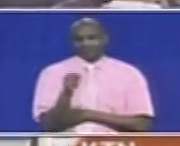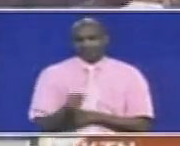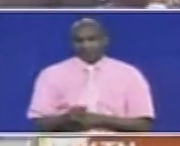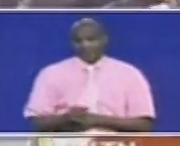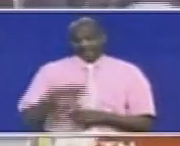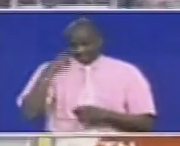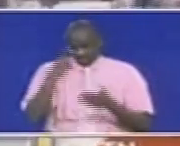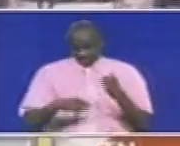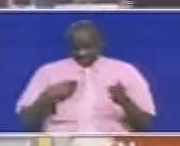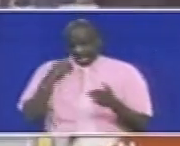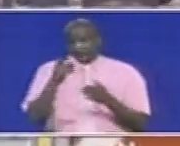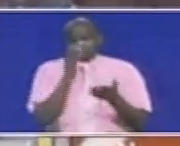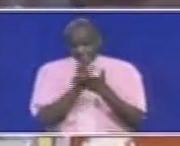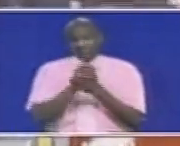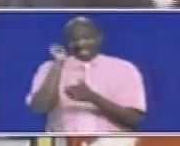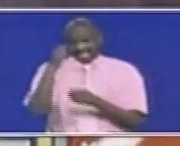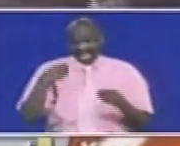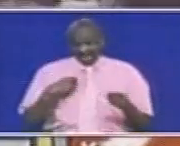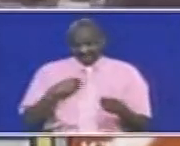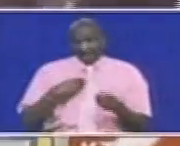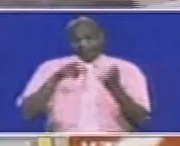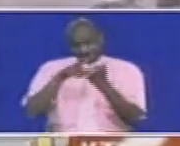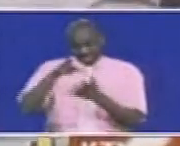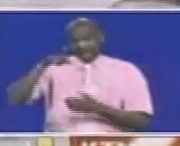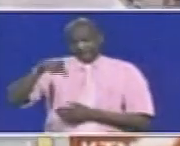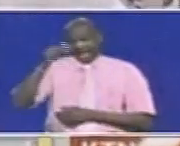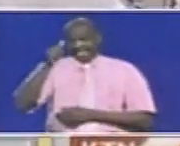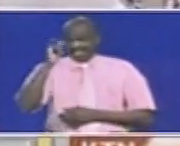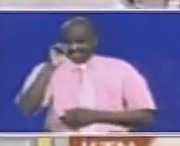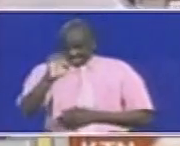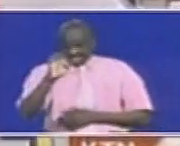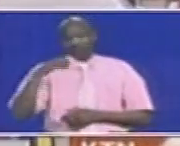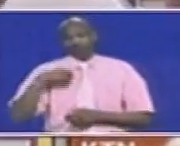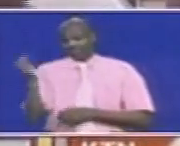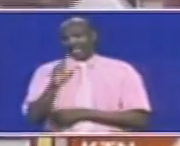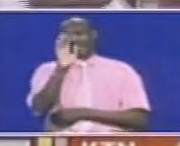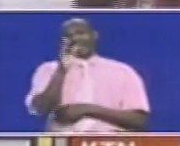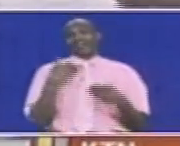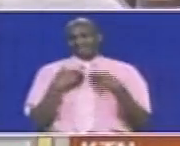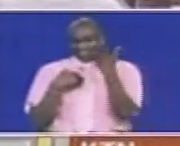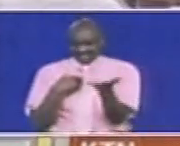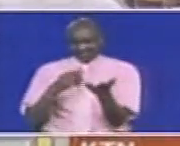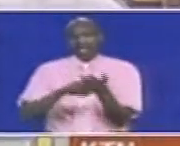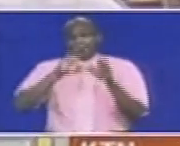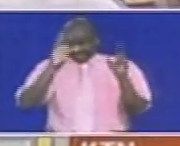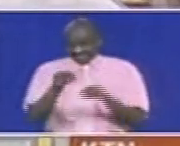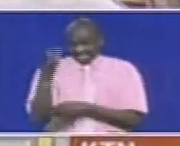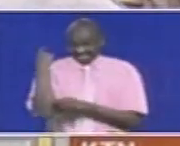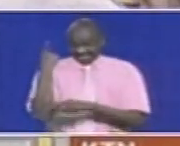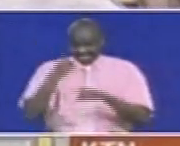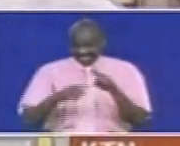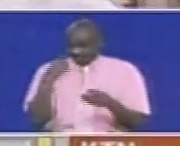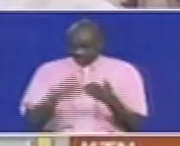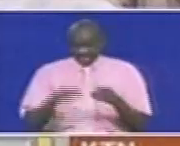Tayari Mkenya atakuwa ametozwa ushuru aina ya pay as you earn kutoka kwa mshahara wake. Katika bajeti ya mwaka jana,